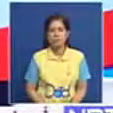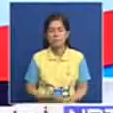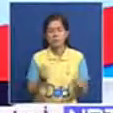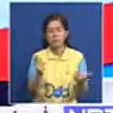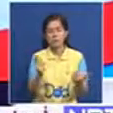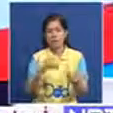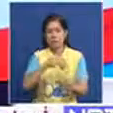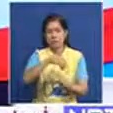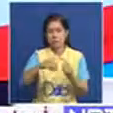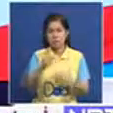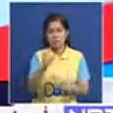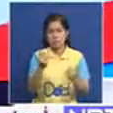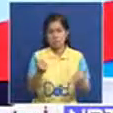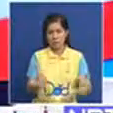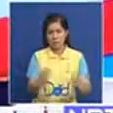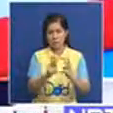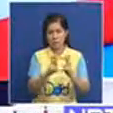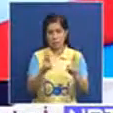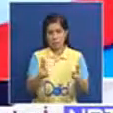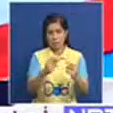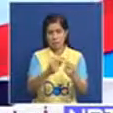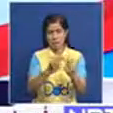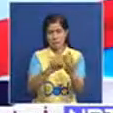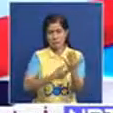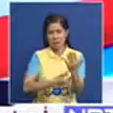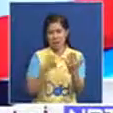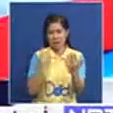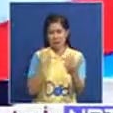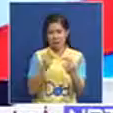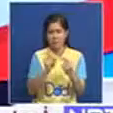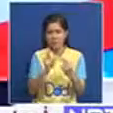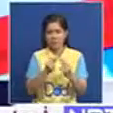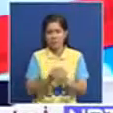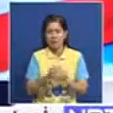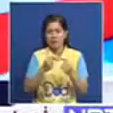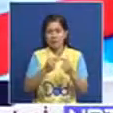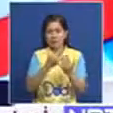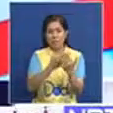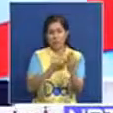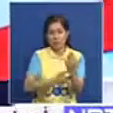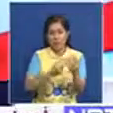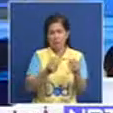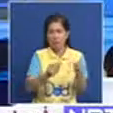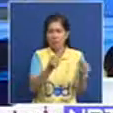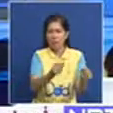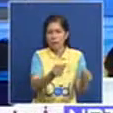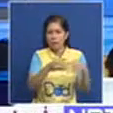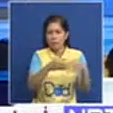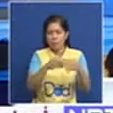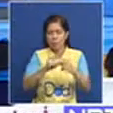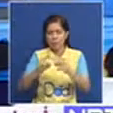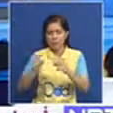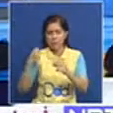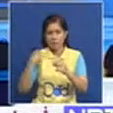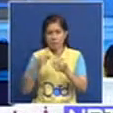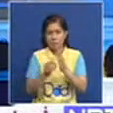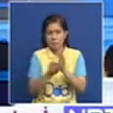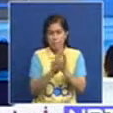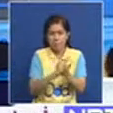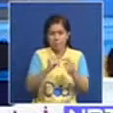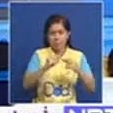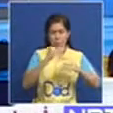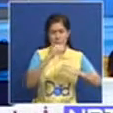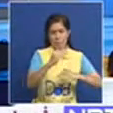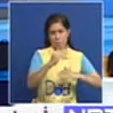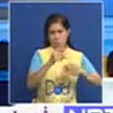เศรษฐกิจนะคะเริ่มกันที่คณะกรรมการสลากกินแบ่งรัฐบาลก็เตรียมที่จะกระจายสลากให้ผู้ค้ารายย่อยมากยิ่งขึ้นนะคะด้วยการปรับลดโควต้าให้น้อยกว่า15